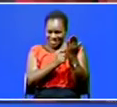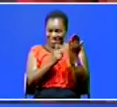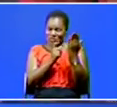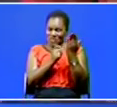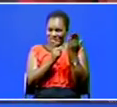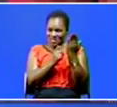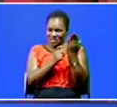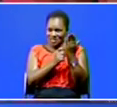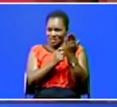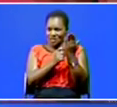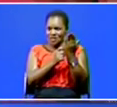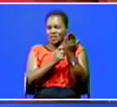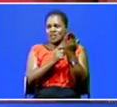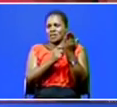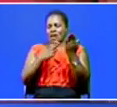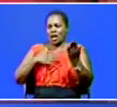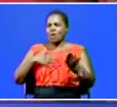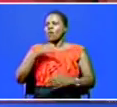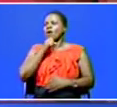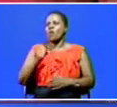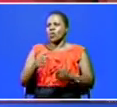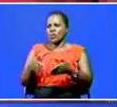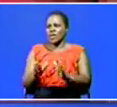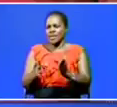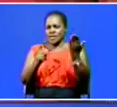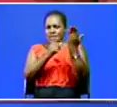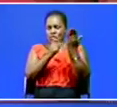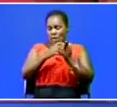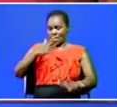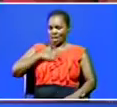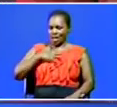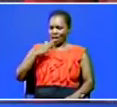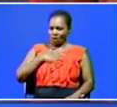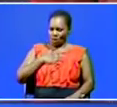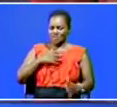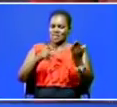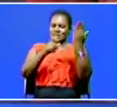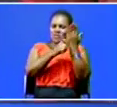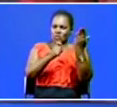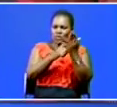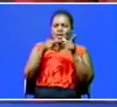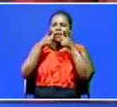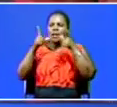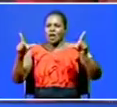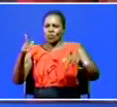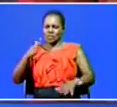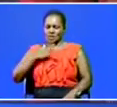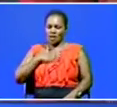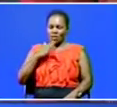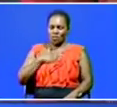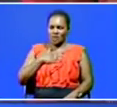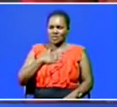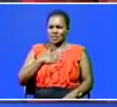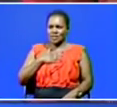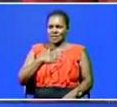Kiswahili ni mpachao wetu. Kiswahili ni chetu. Kiswahili ni lugha yetu.